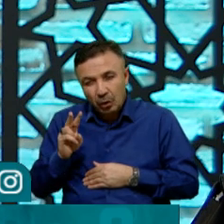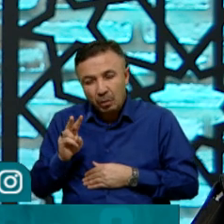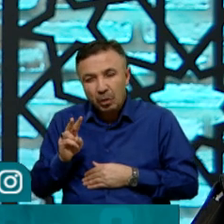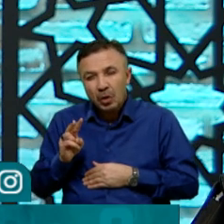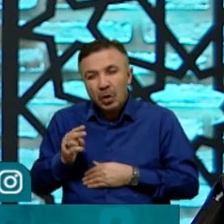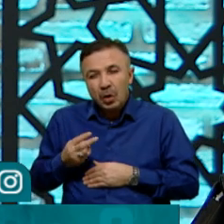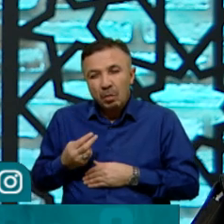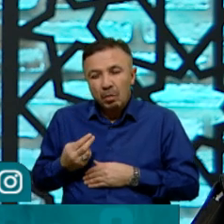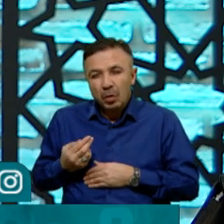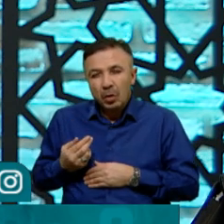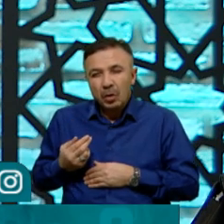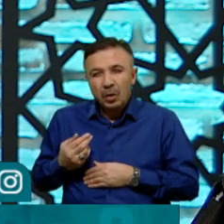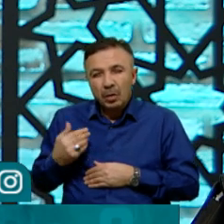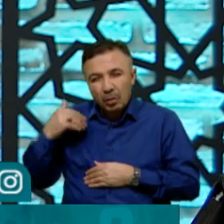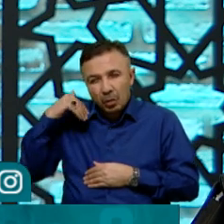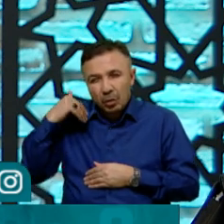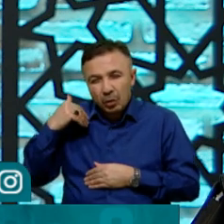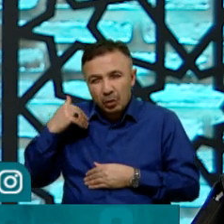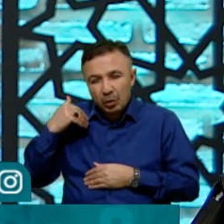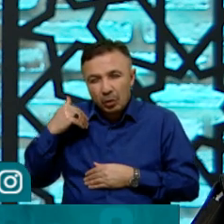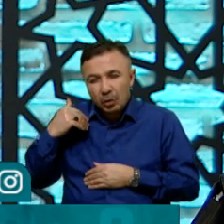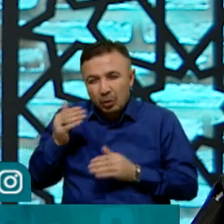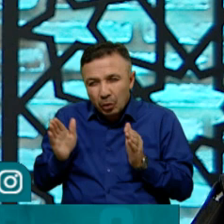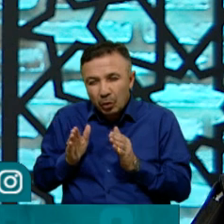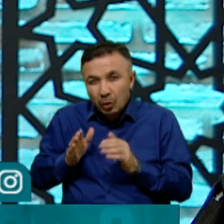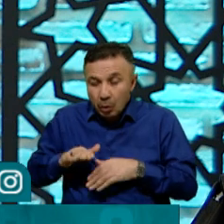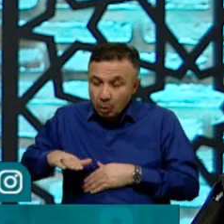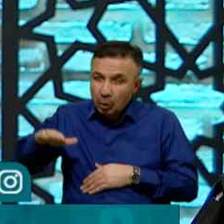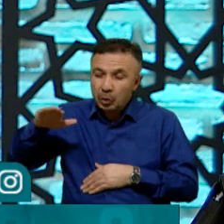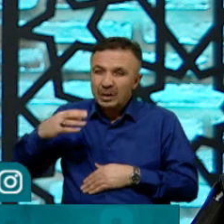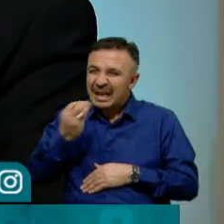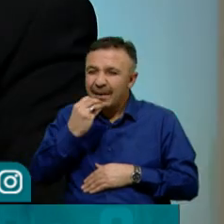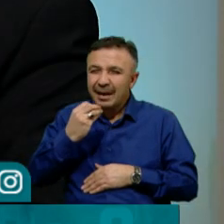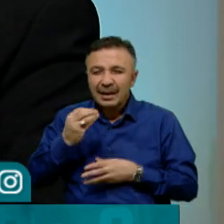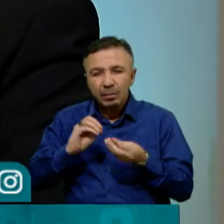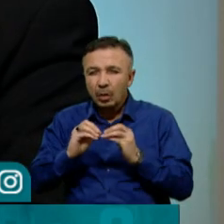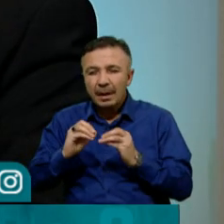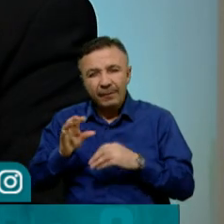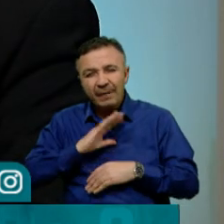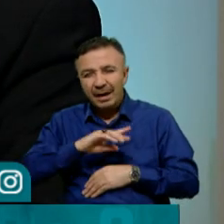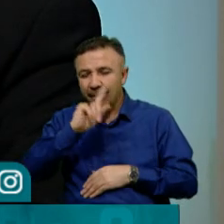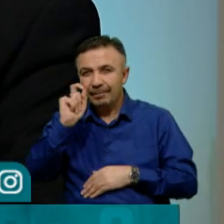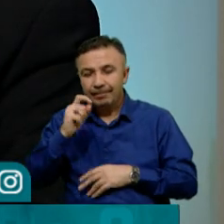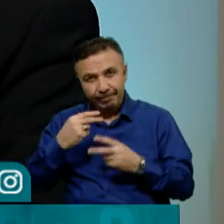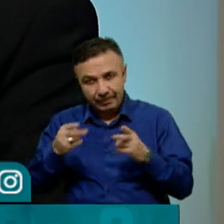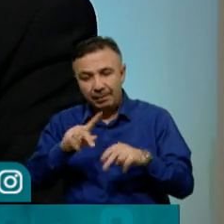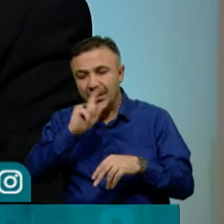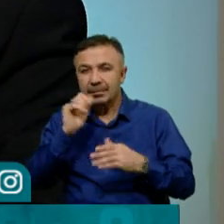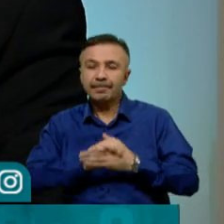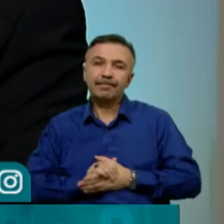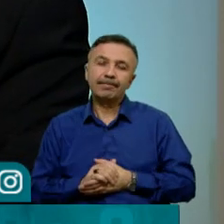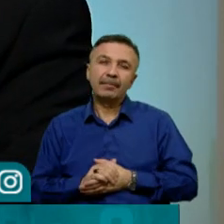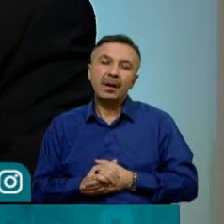sonra büyüdüğünde veya o haldeyken yemekte Dinen bir sakınca var mı Evet şimdi bu normal tabiat içinde olan